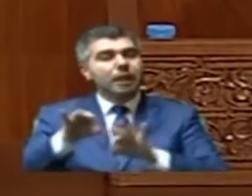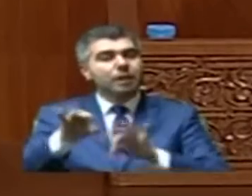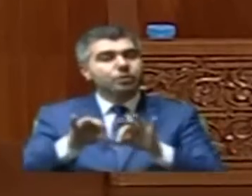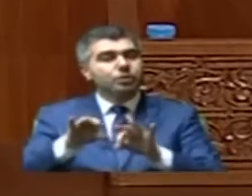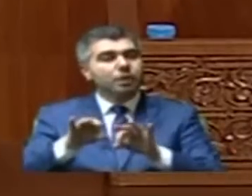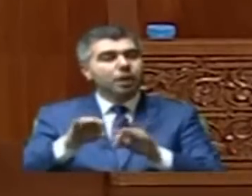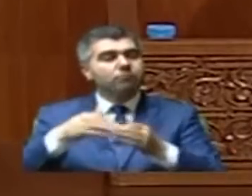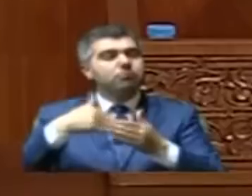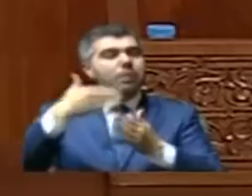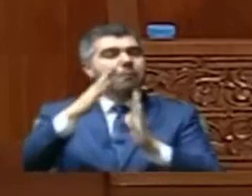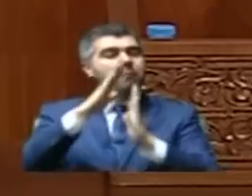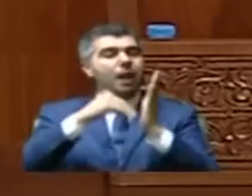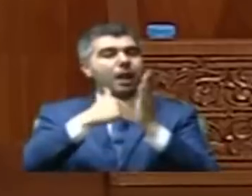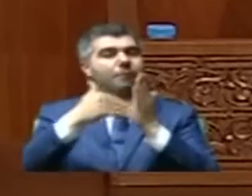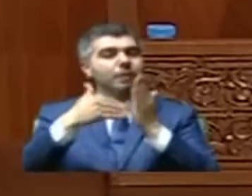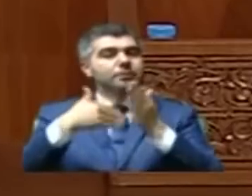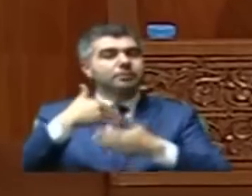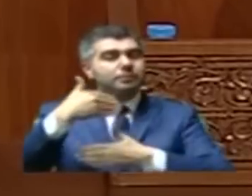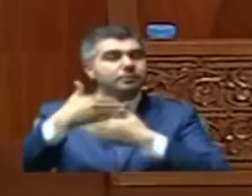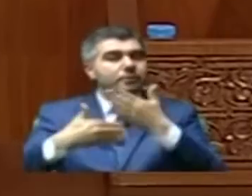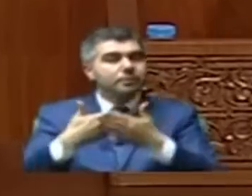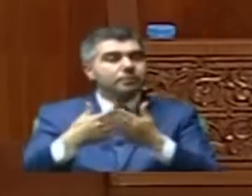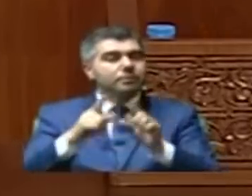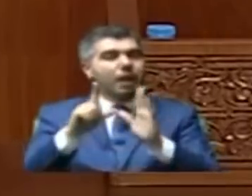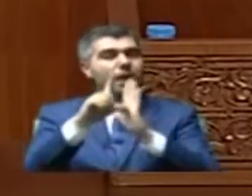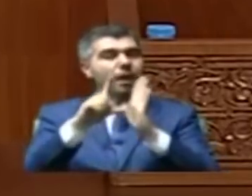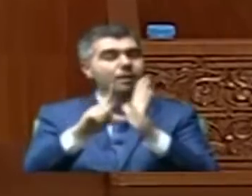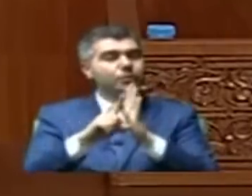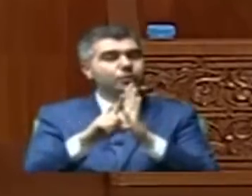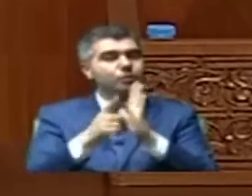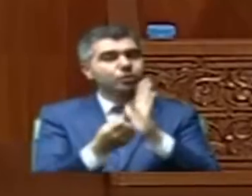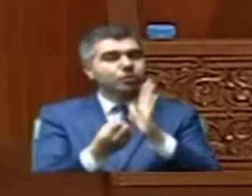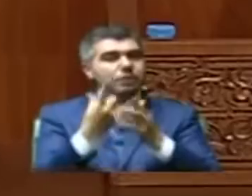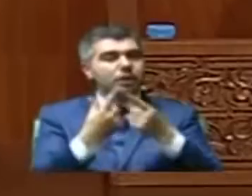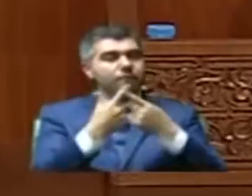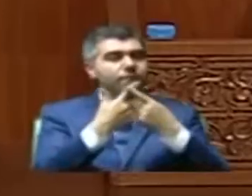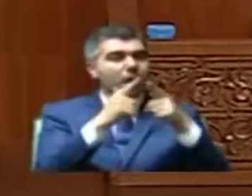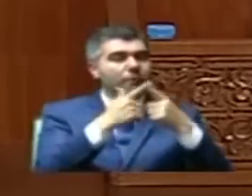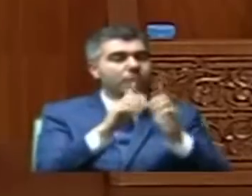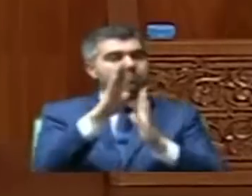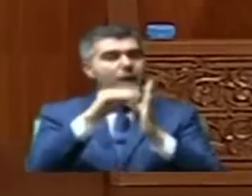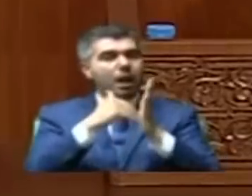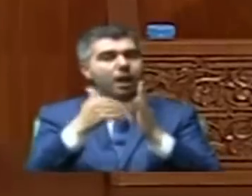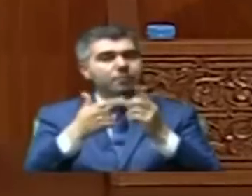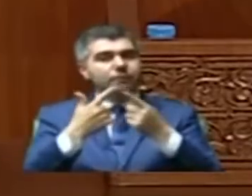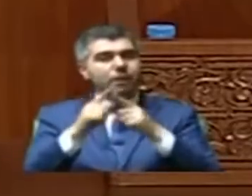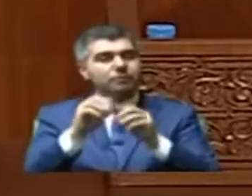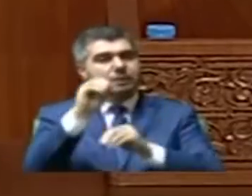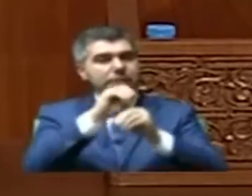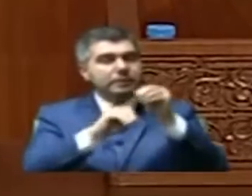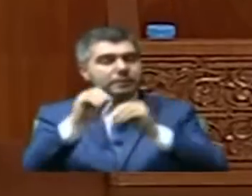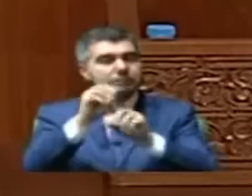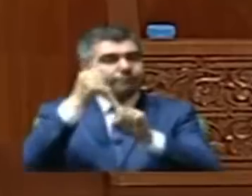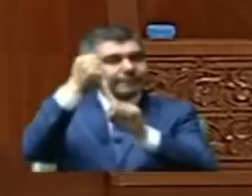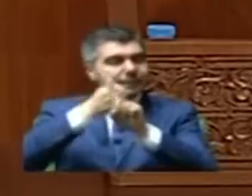والرؤيه هي عليها كتبنى الان قانون الاطار ومنه غادي تجي جميع الخطط والبرامج ديال اصلاح منظومه التربيه